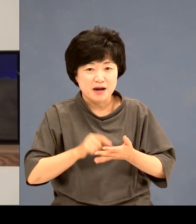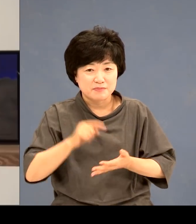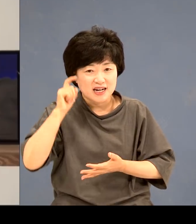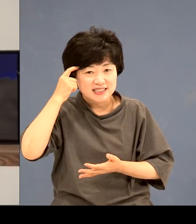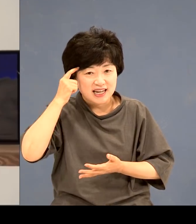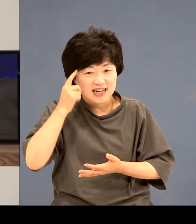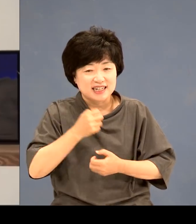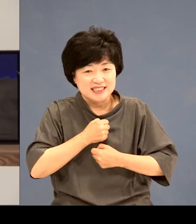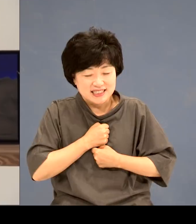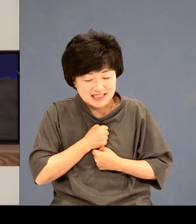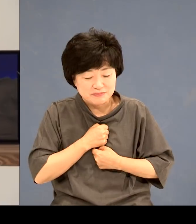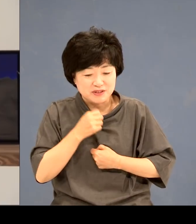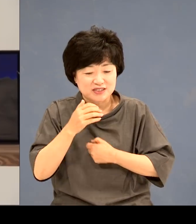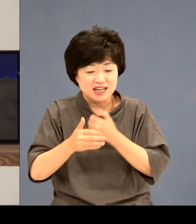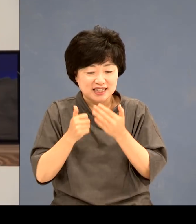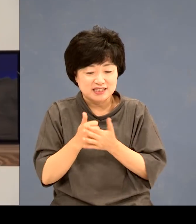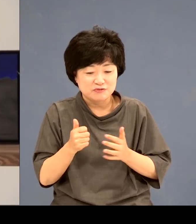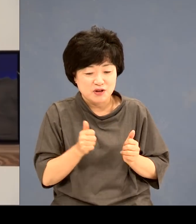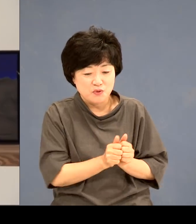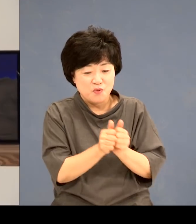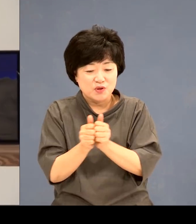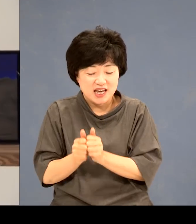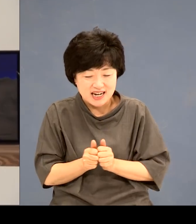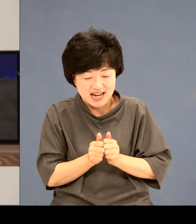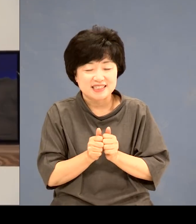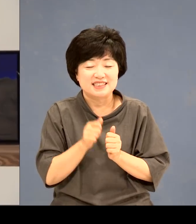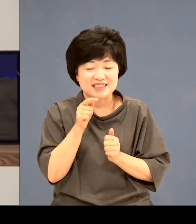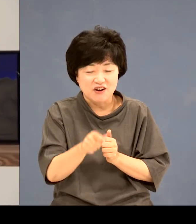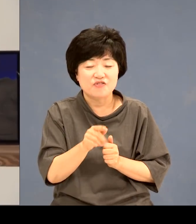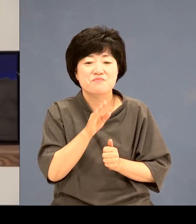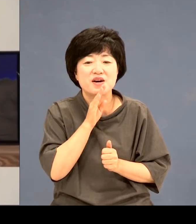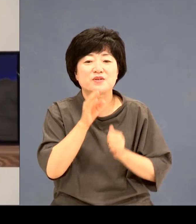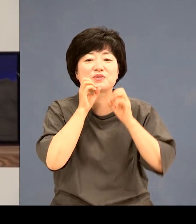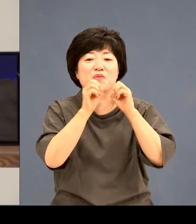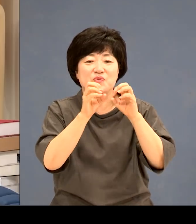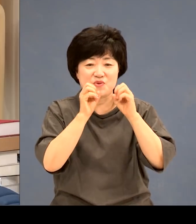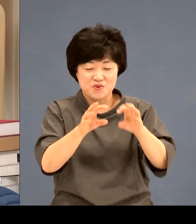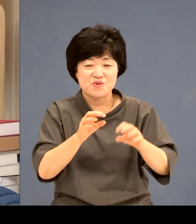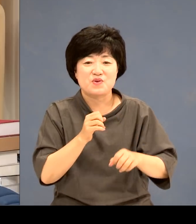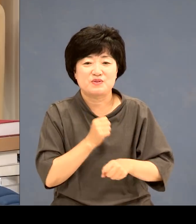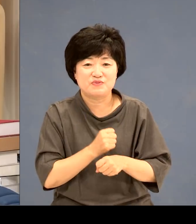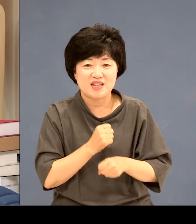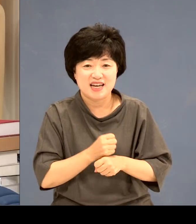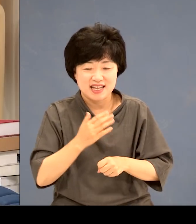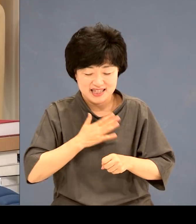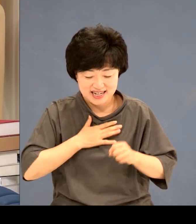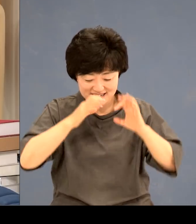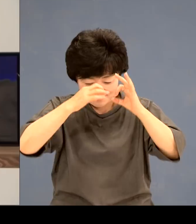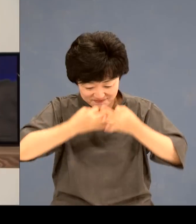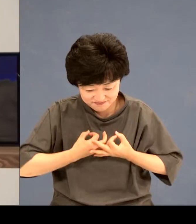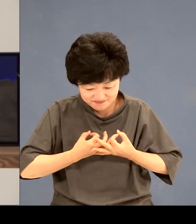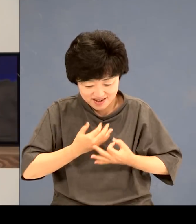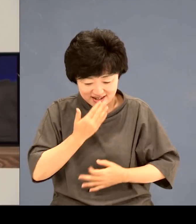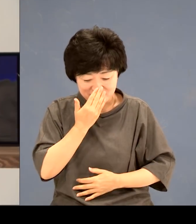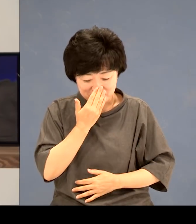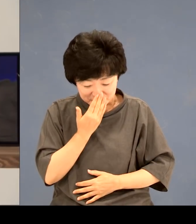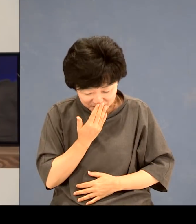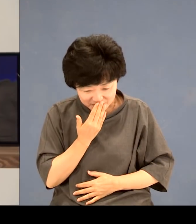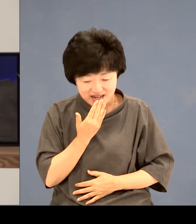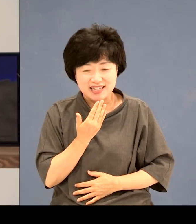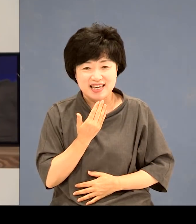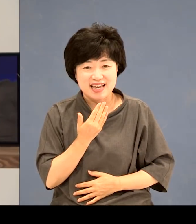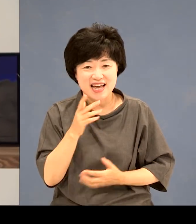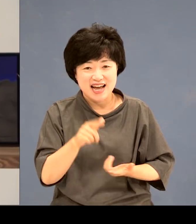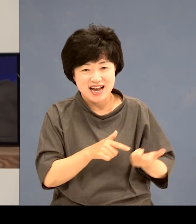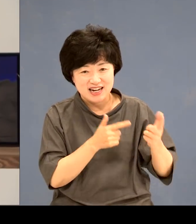정말 마음과 생각을 지키면서 하나님과 동행하는 삶이 그게 진짜 선교구나라는 아멘. 생각이 들었어요. 네. 그래서 저를 또